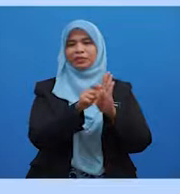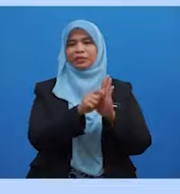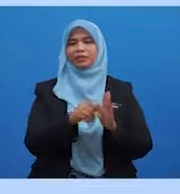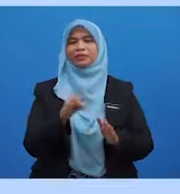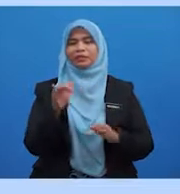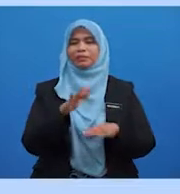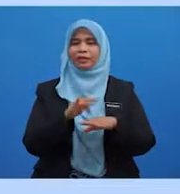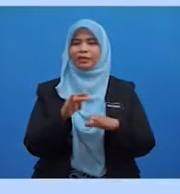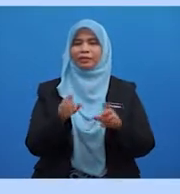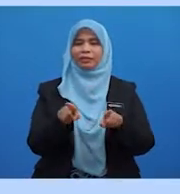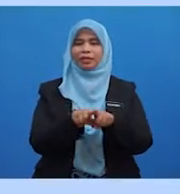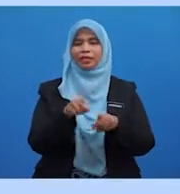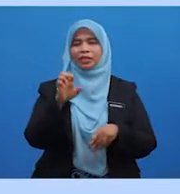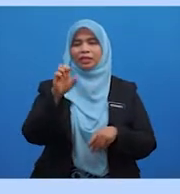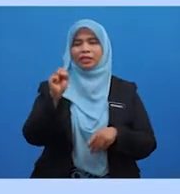eustress.